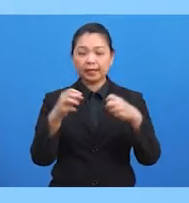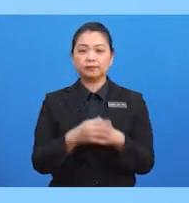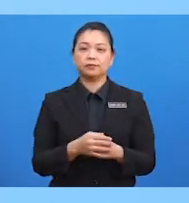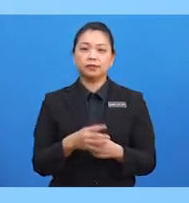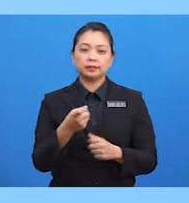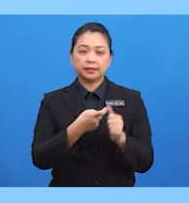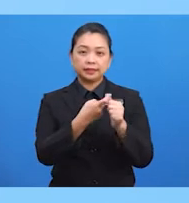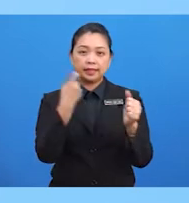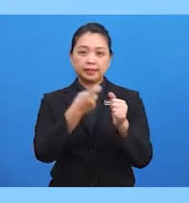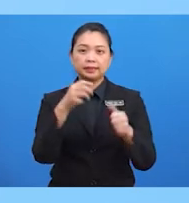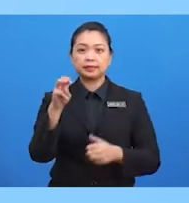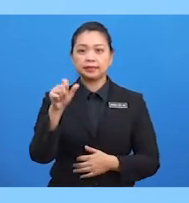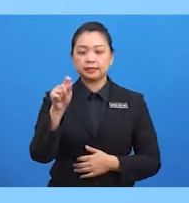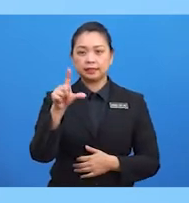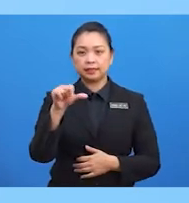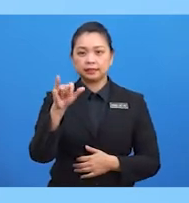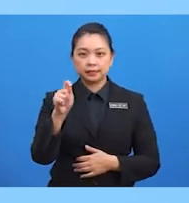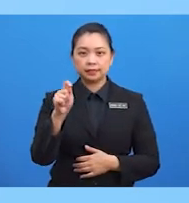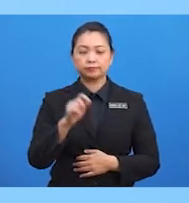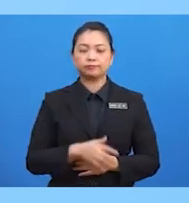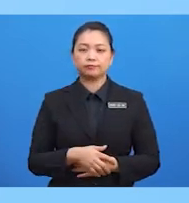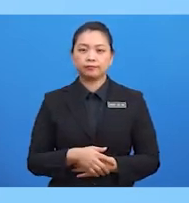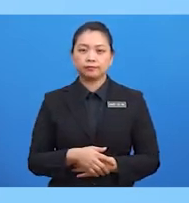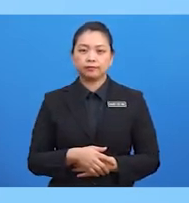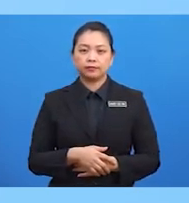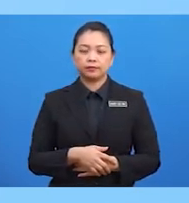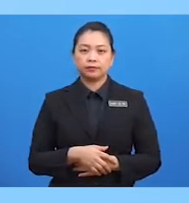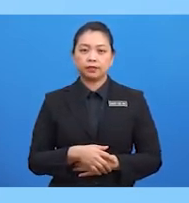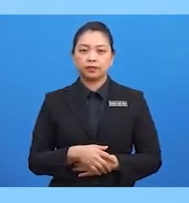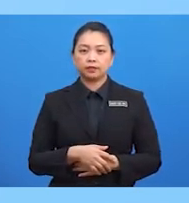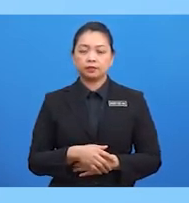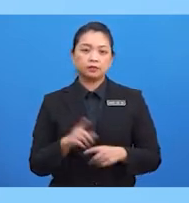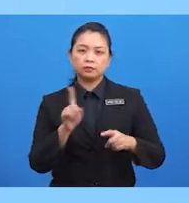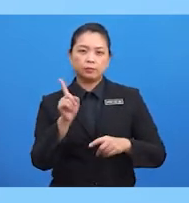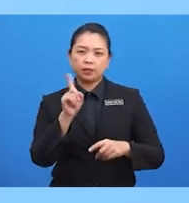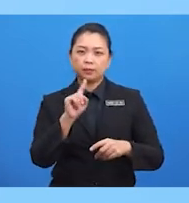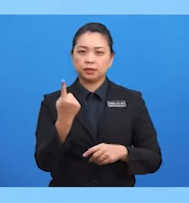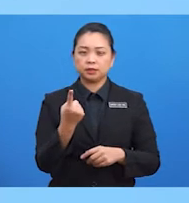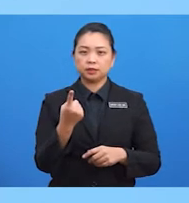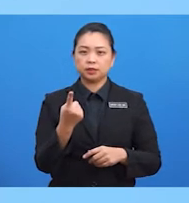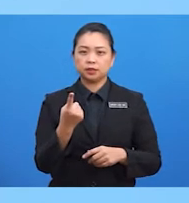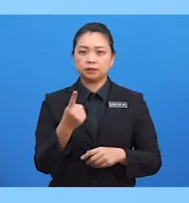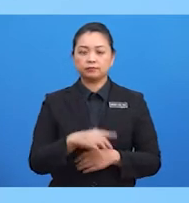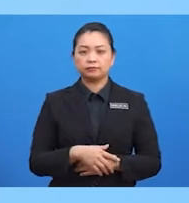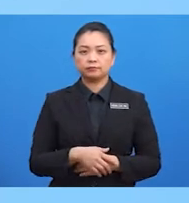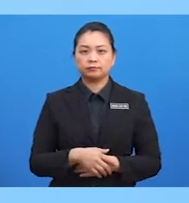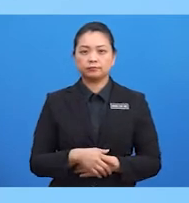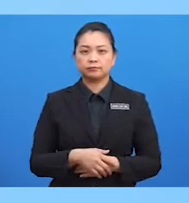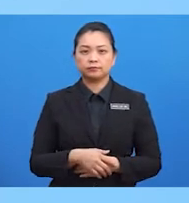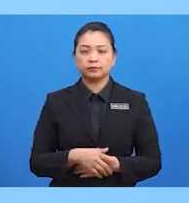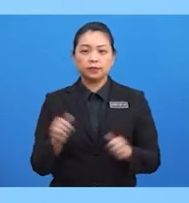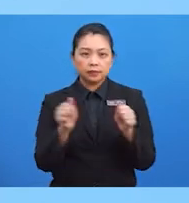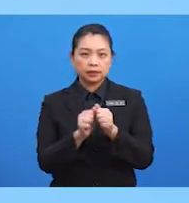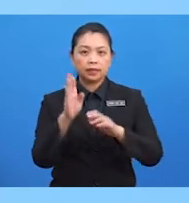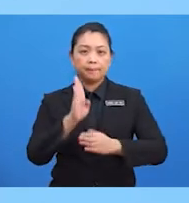mengesan objek di bumi, sama ada di darat atau laut. Kemudiannya, dengan bantuan